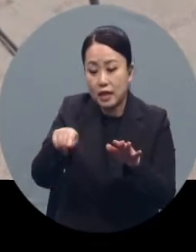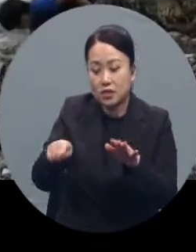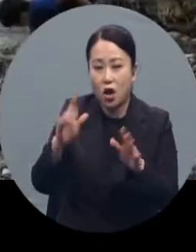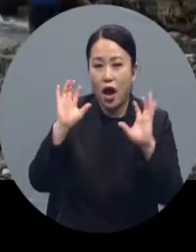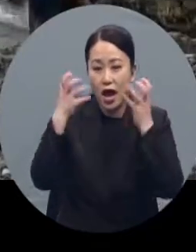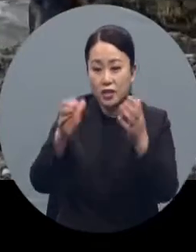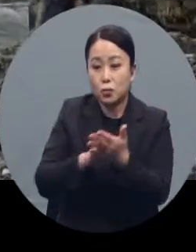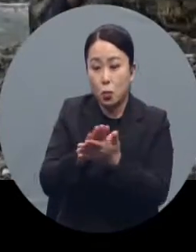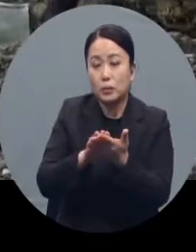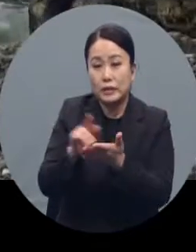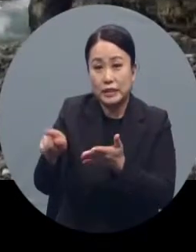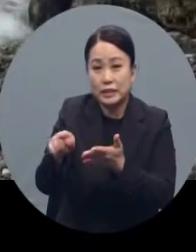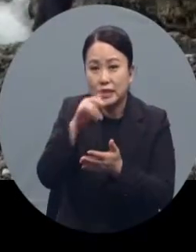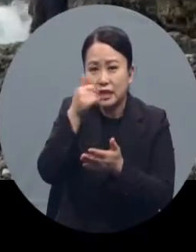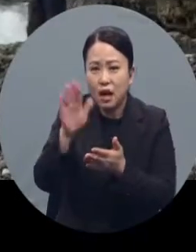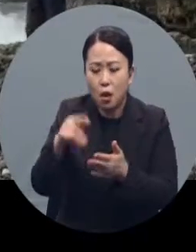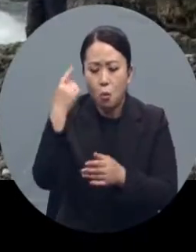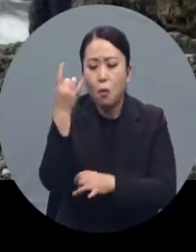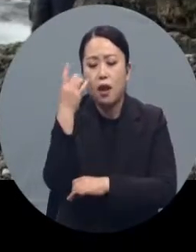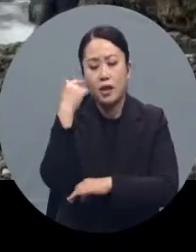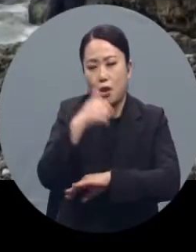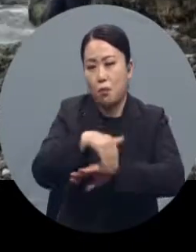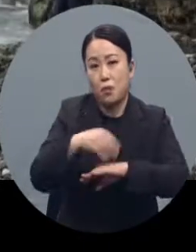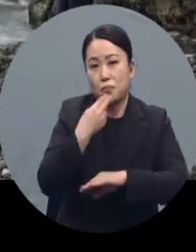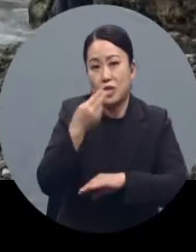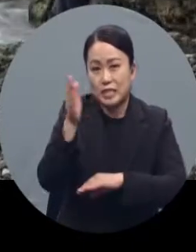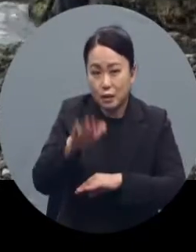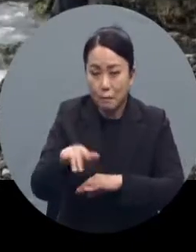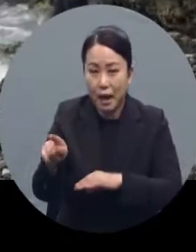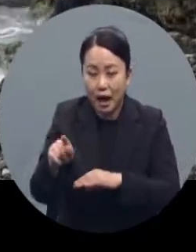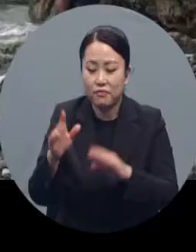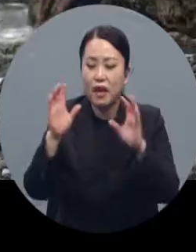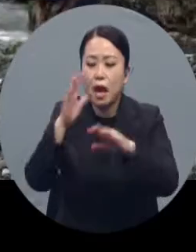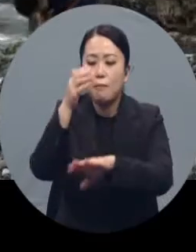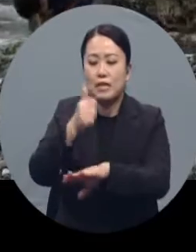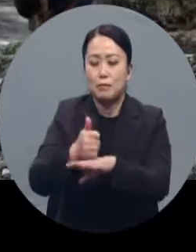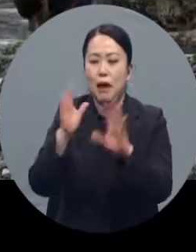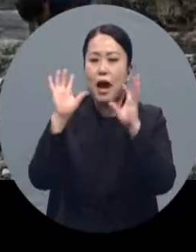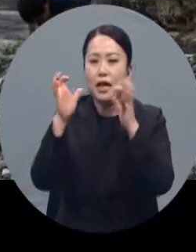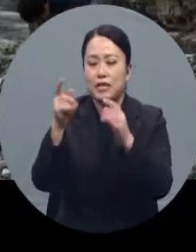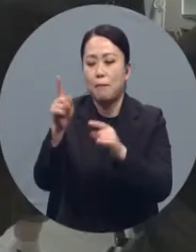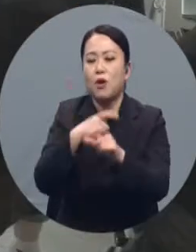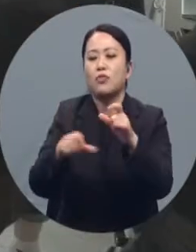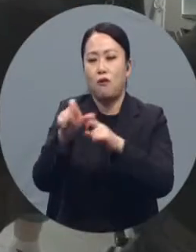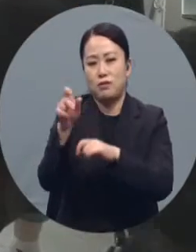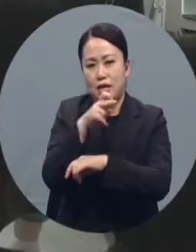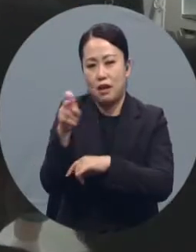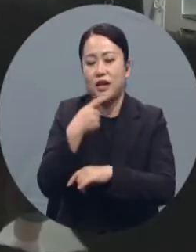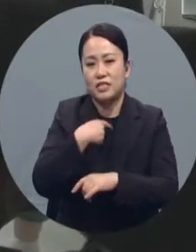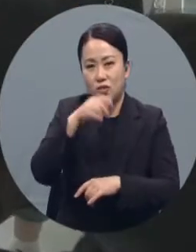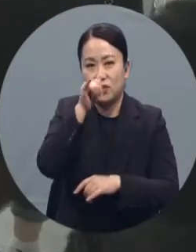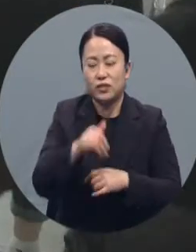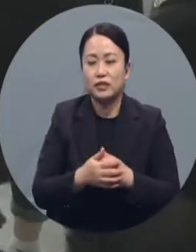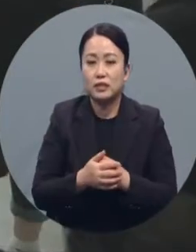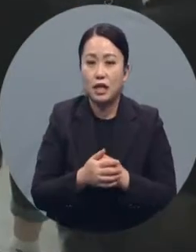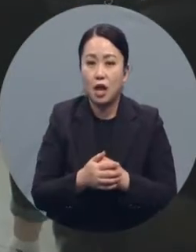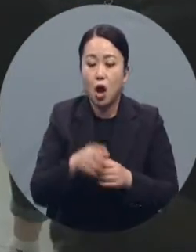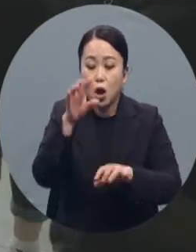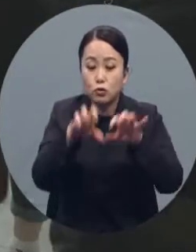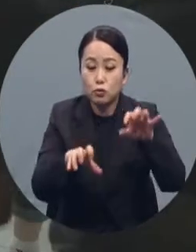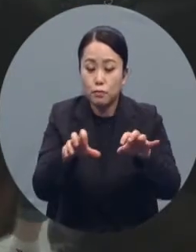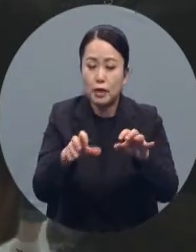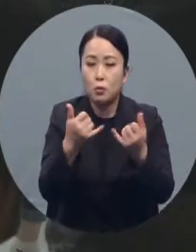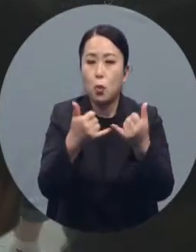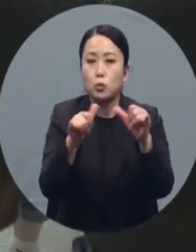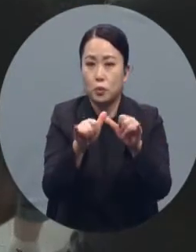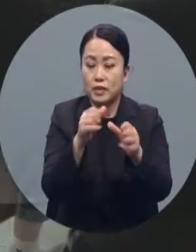있습니다. 제 계획에는 없었는데 맨 마지막에 아이들 한 번 더 촬영을 했던 그런 기억이 있습니다. 주민 공동체가 만든